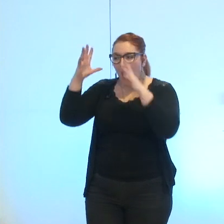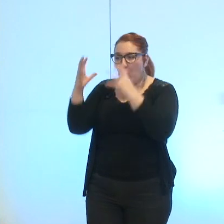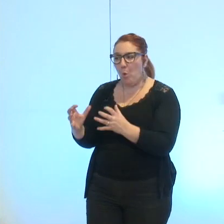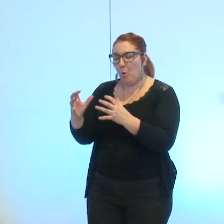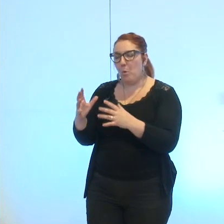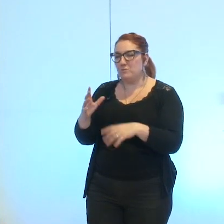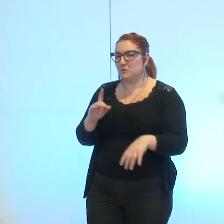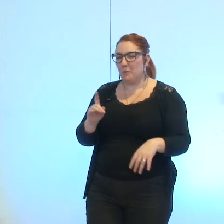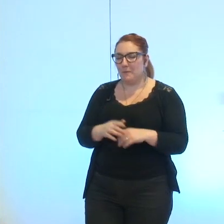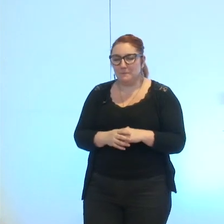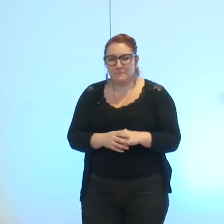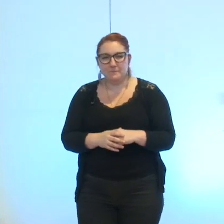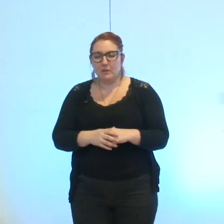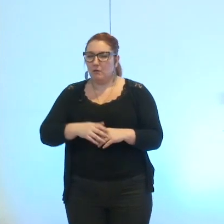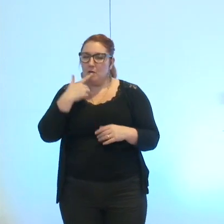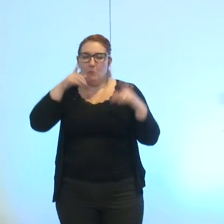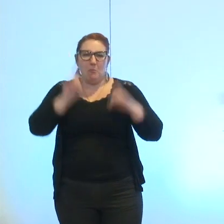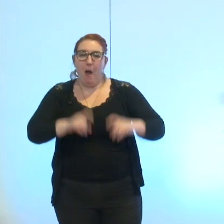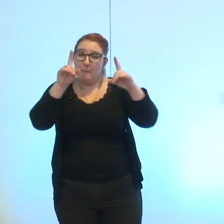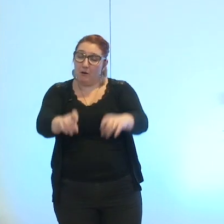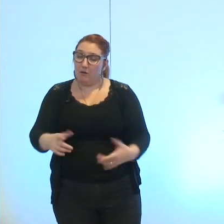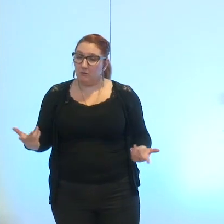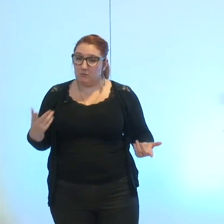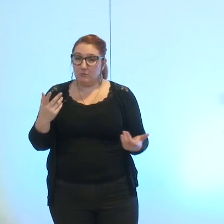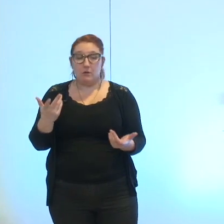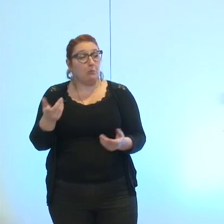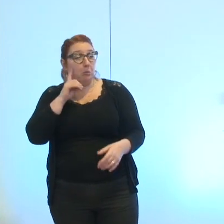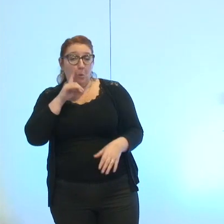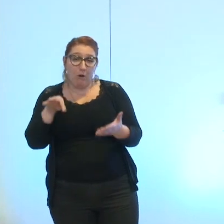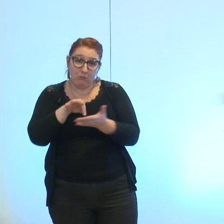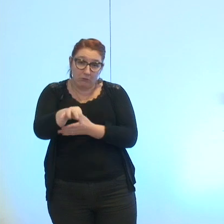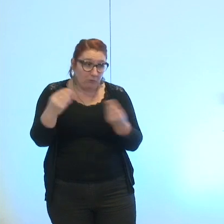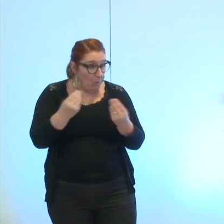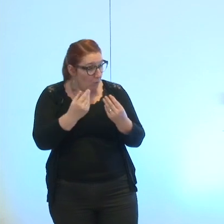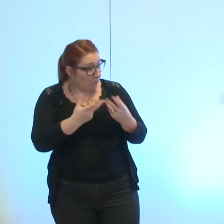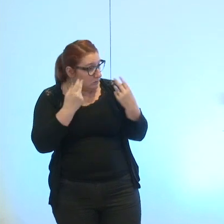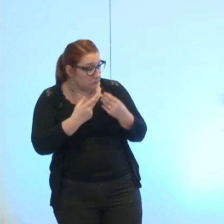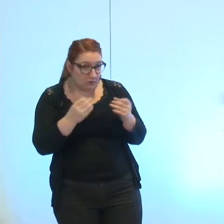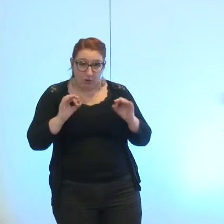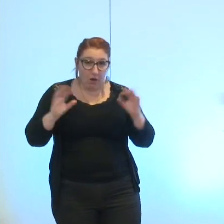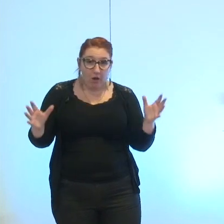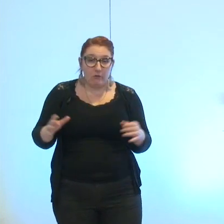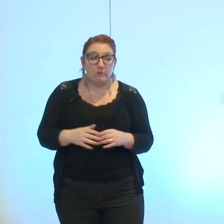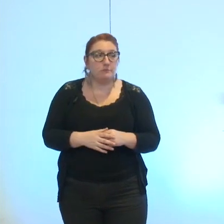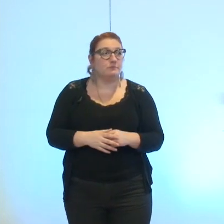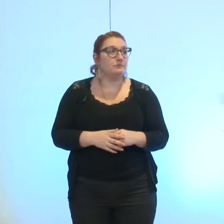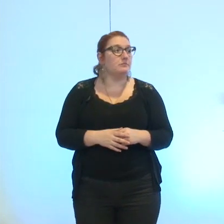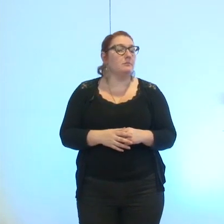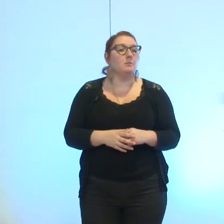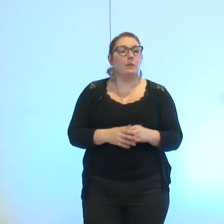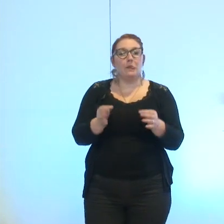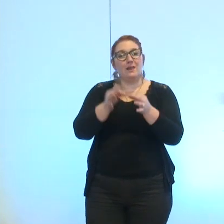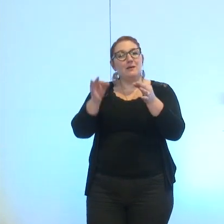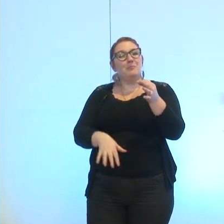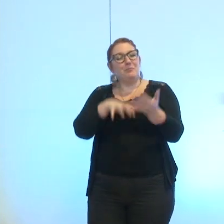les motive enfin en tout cas si cette introspection ne vous permet visiblement toujours pas de vous